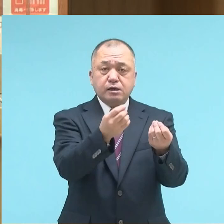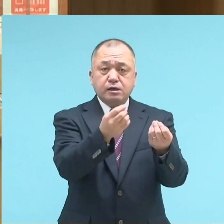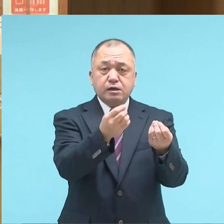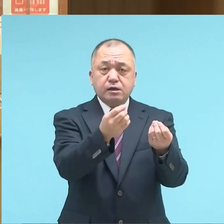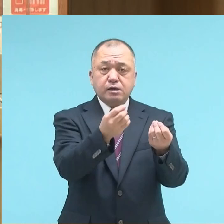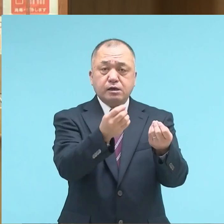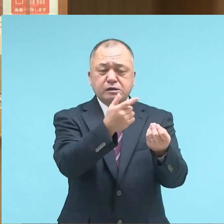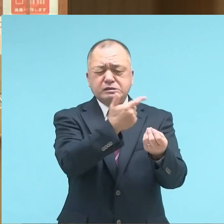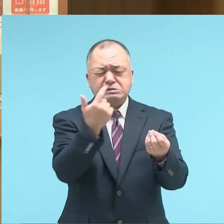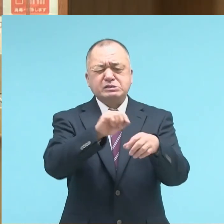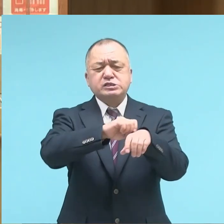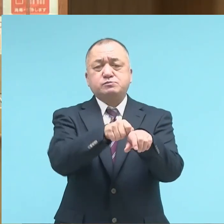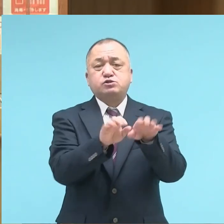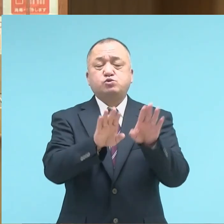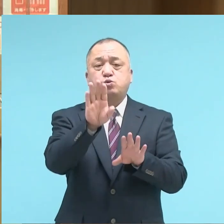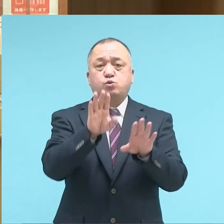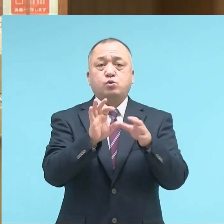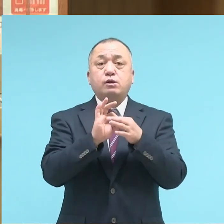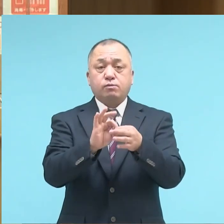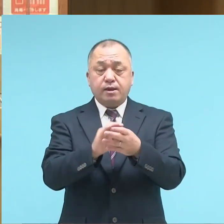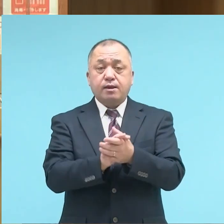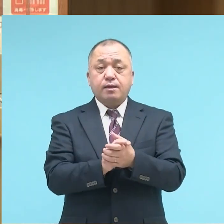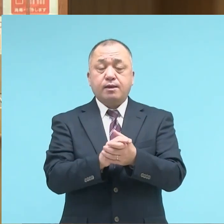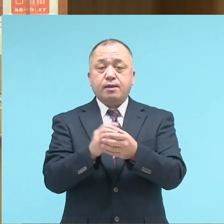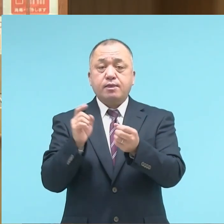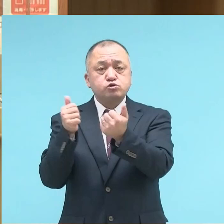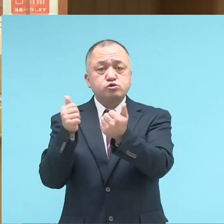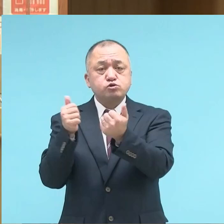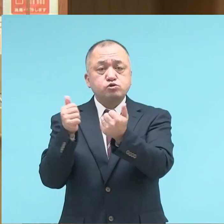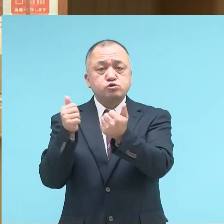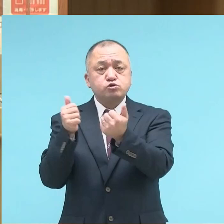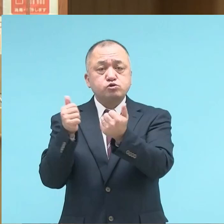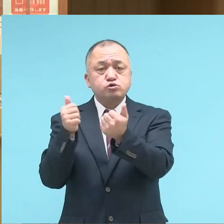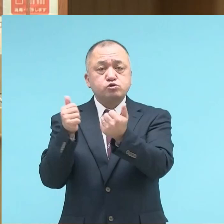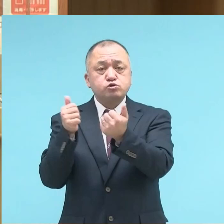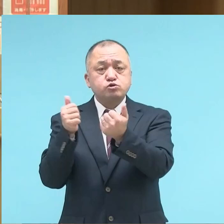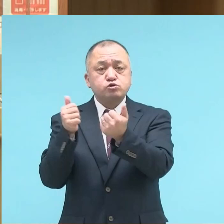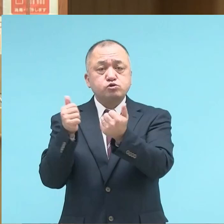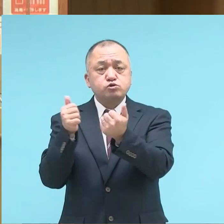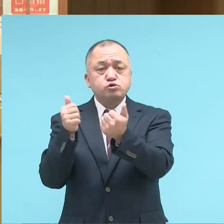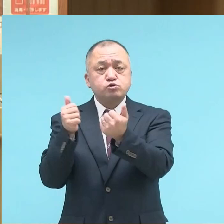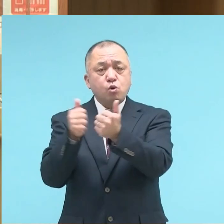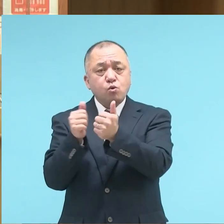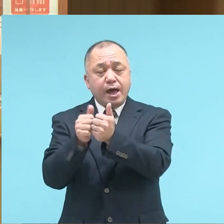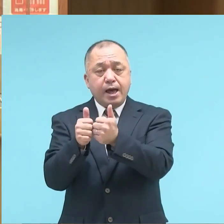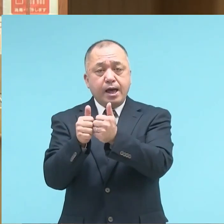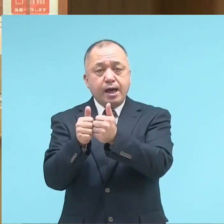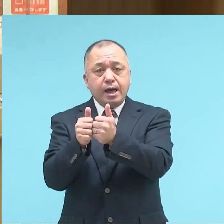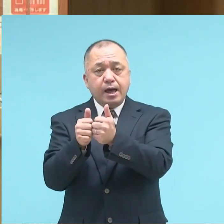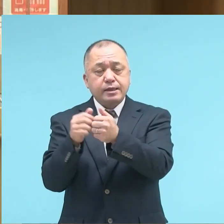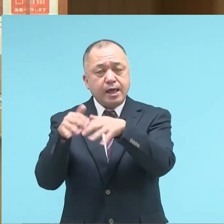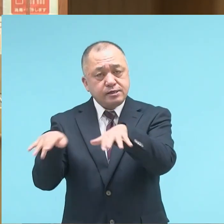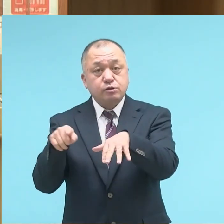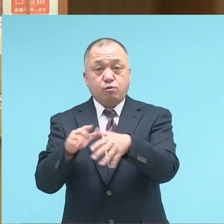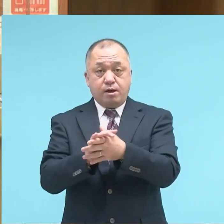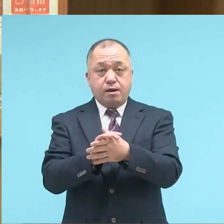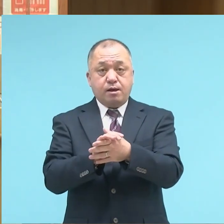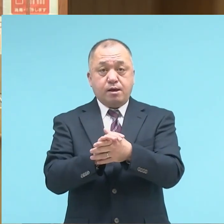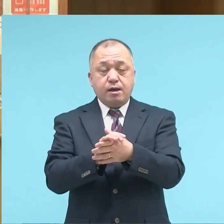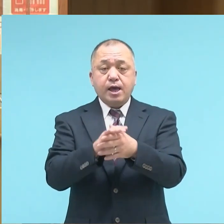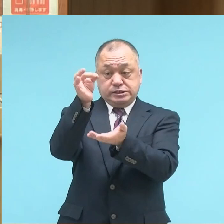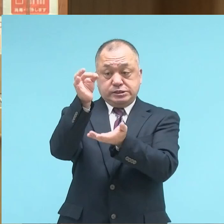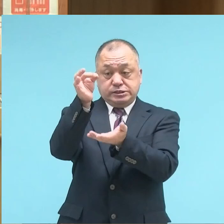まあ、非常に厳しい状況になりますから、年末のですね、そういった相談体制ですとか、さまざま支援メニュー